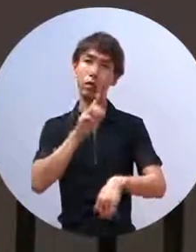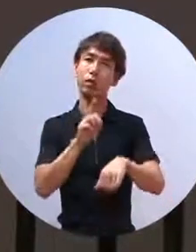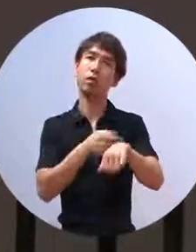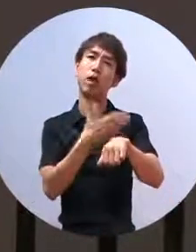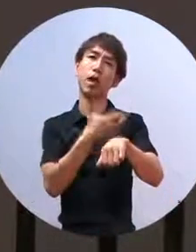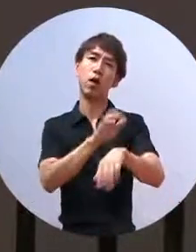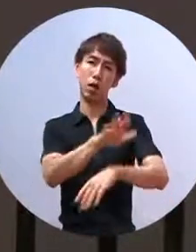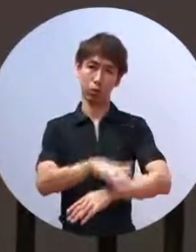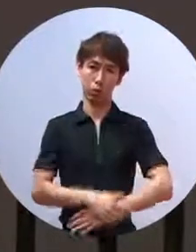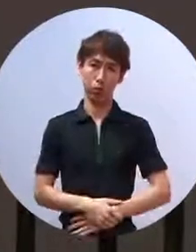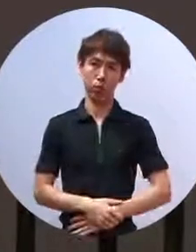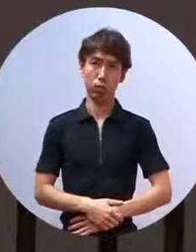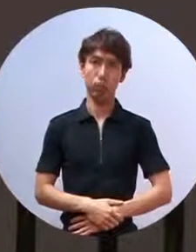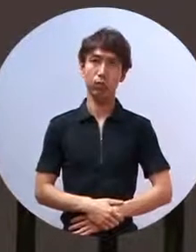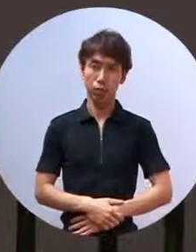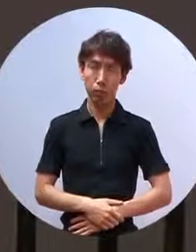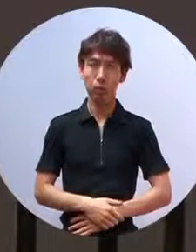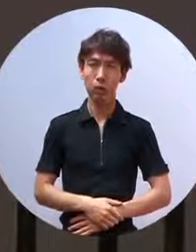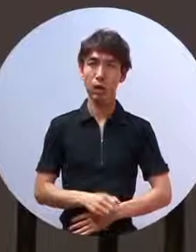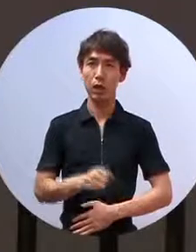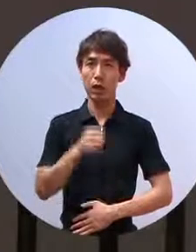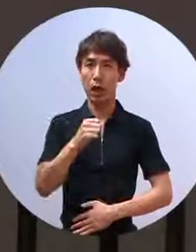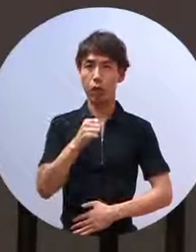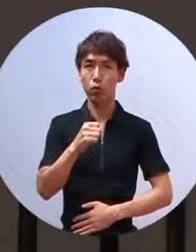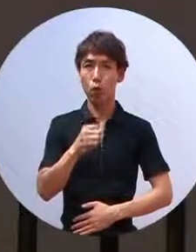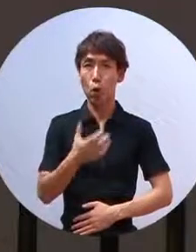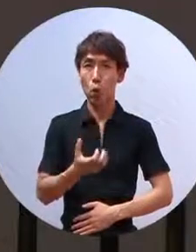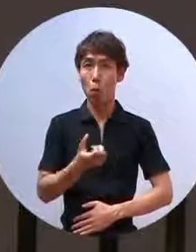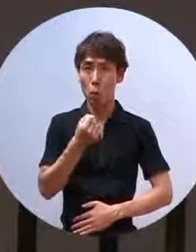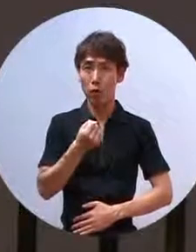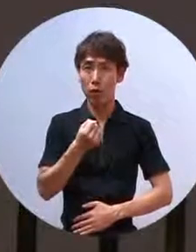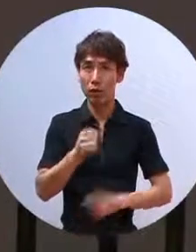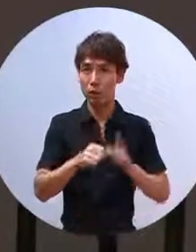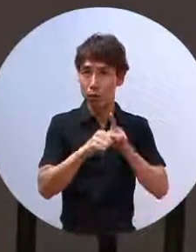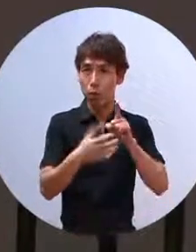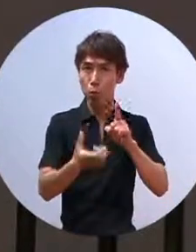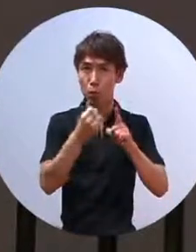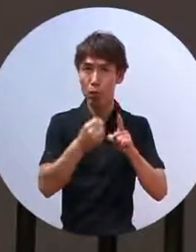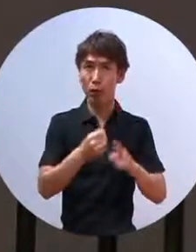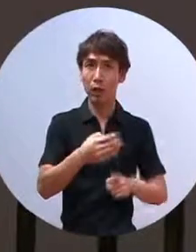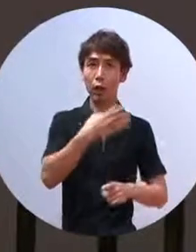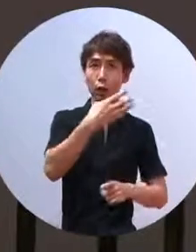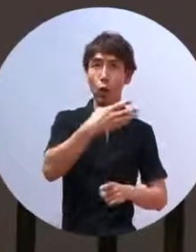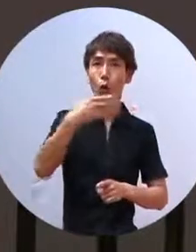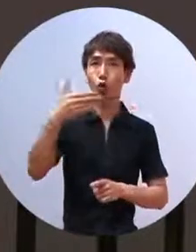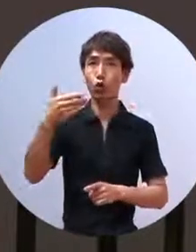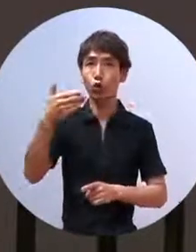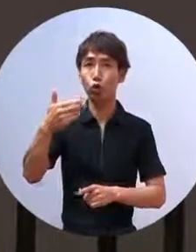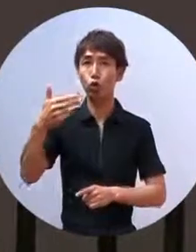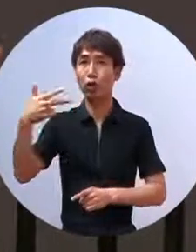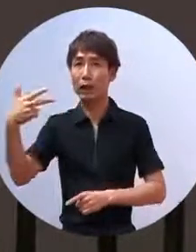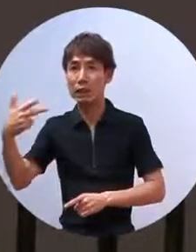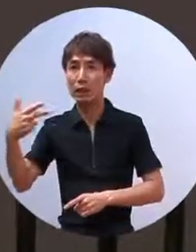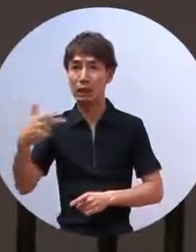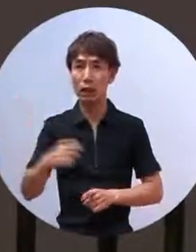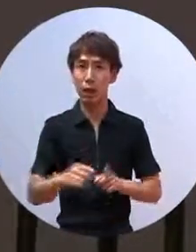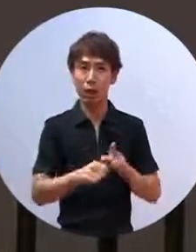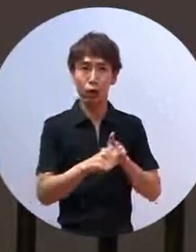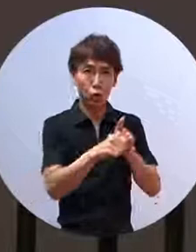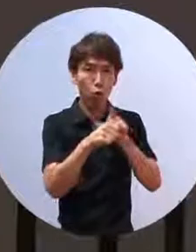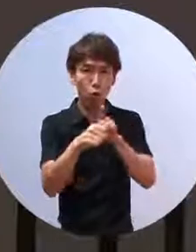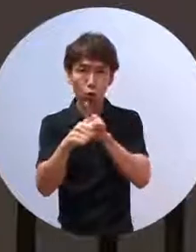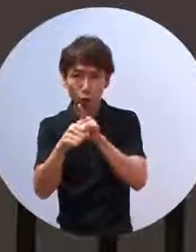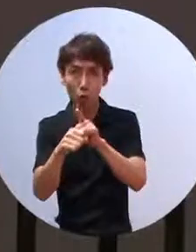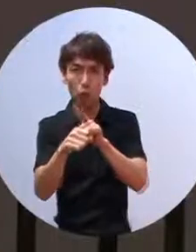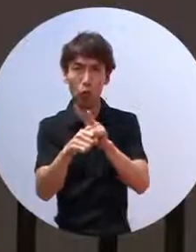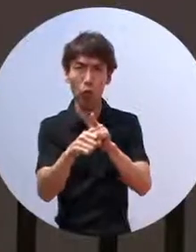して抑止するとかっていう、人を脅すことで平和を保とうというようなことについ行きがちになって、その究